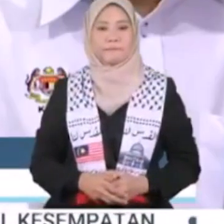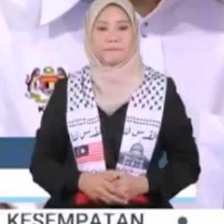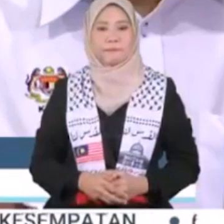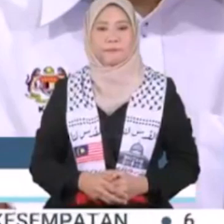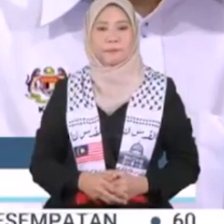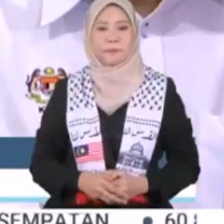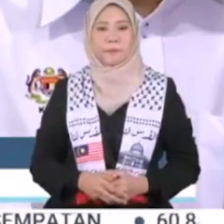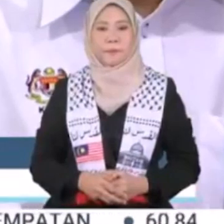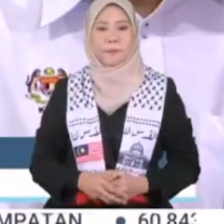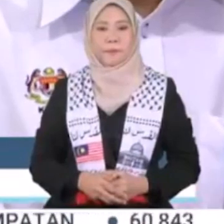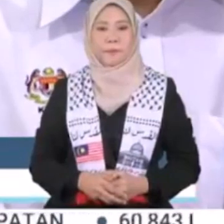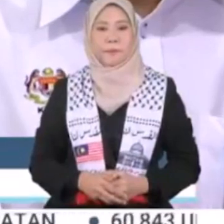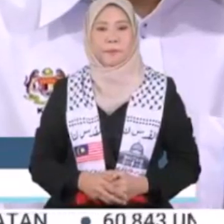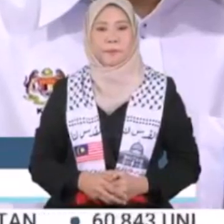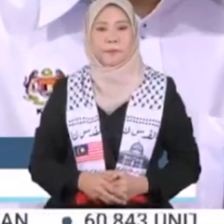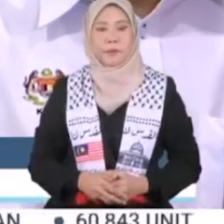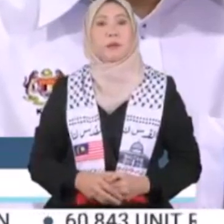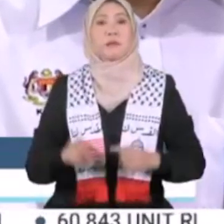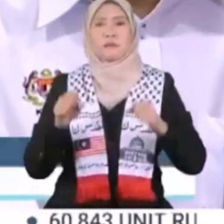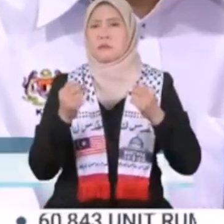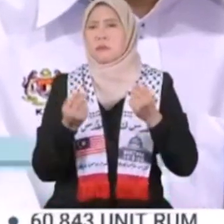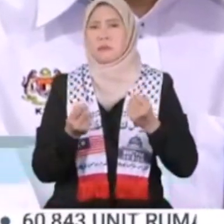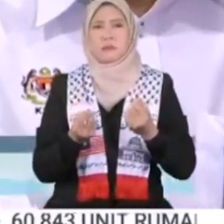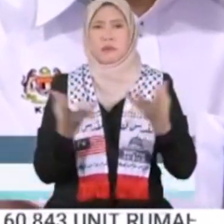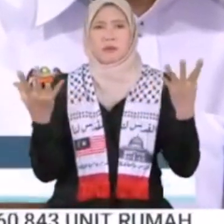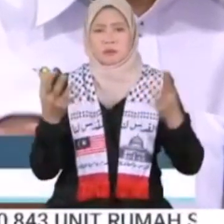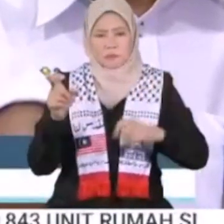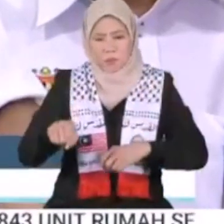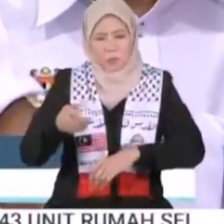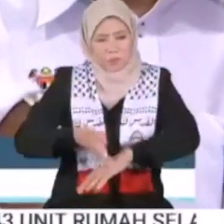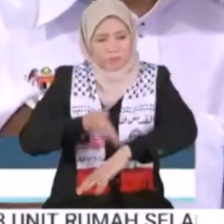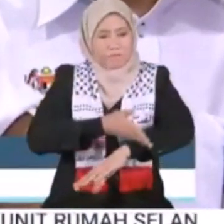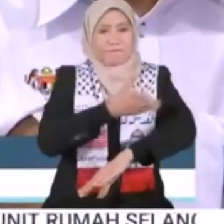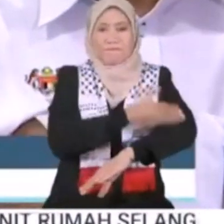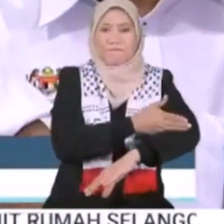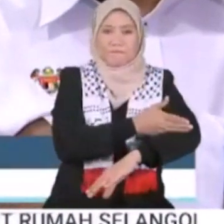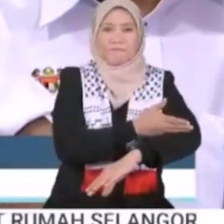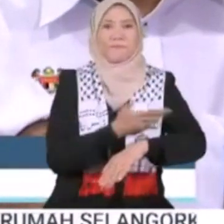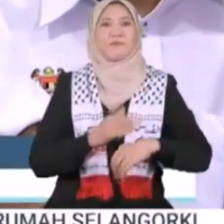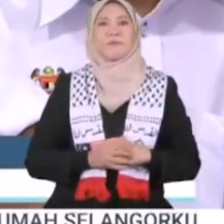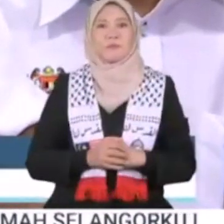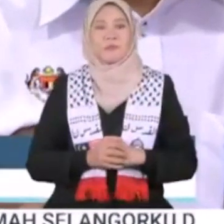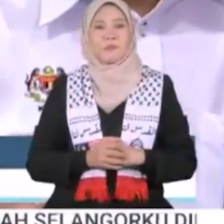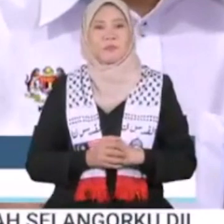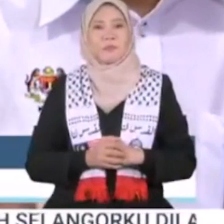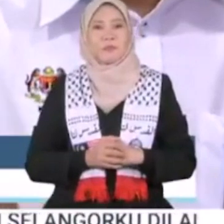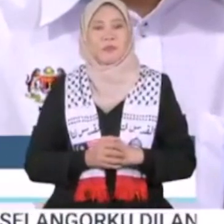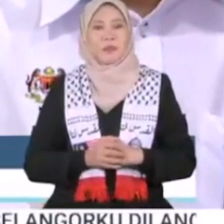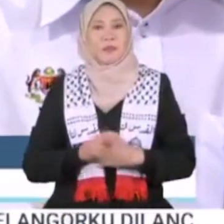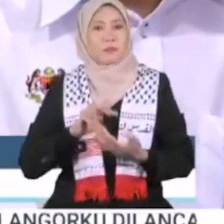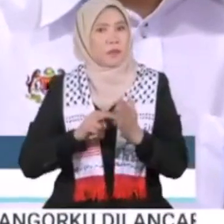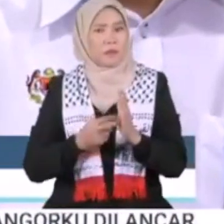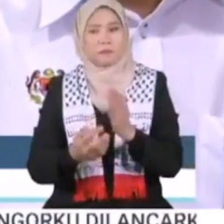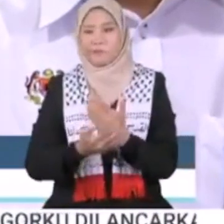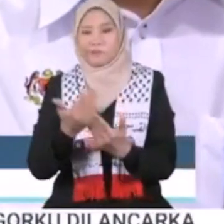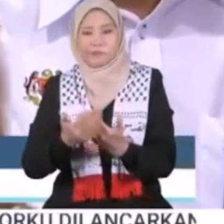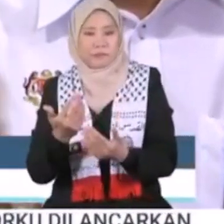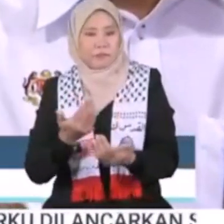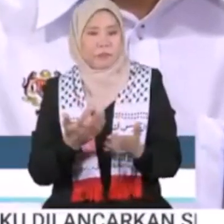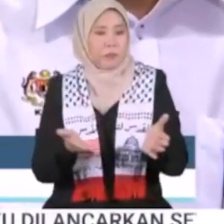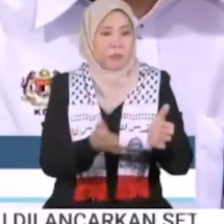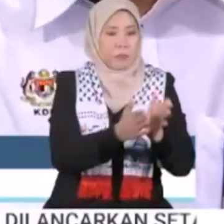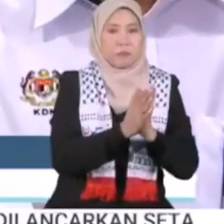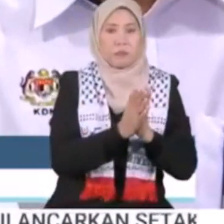pemohon banyak ruang kita boleh tambah baik tanpapromise keperluan Comp dengan peruntukan